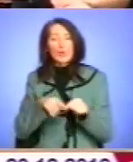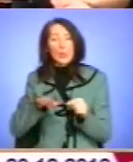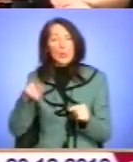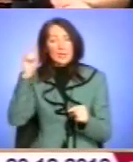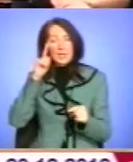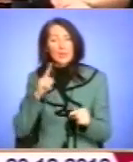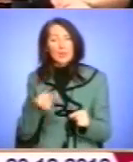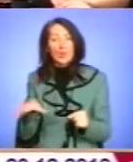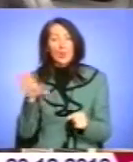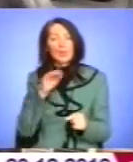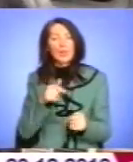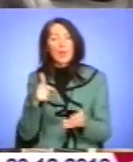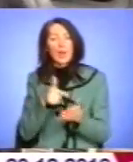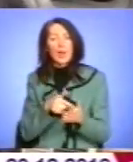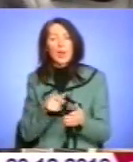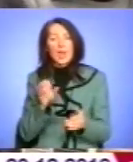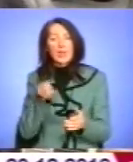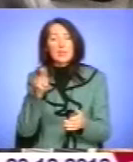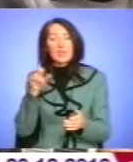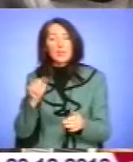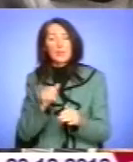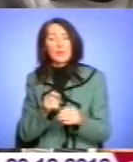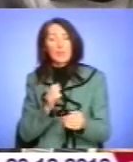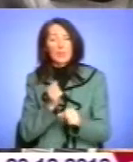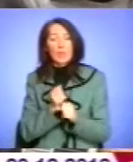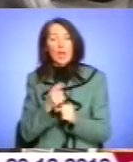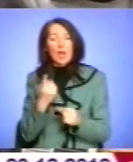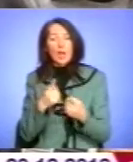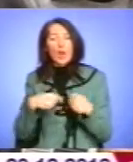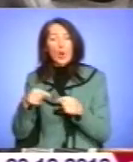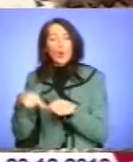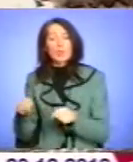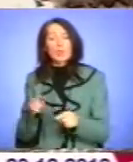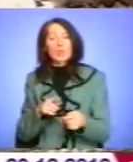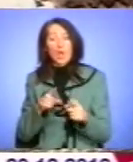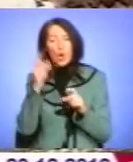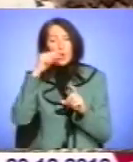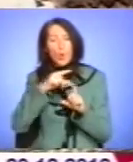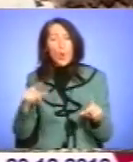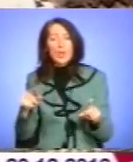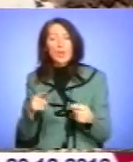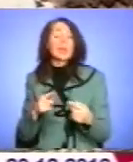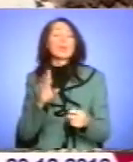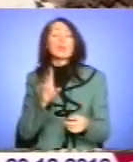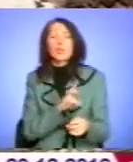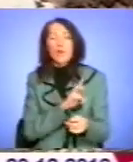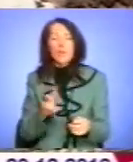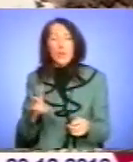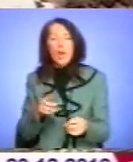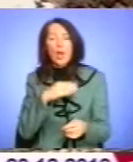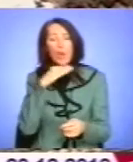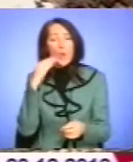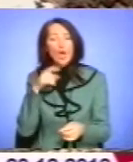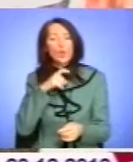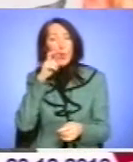потужну інфраструктуру з церквами і школами. Береже традиції, має вплив на органи місцевого самоврядування. Багато українців займають